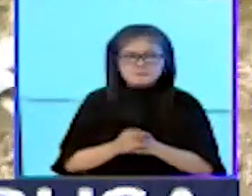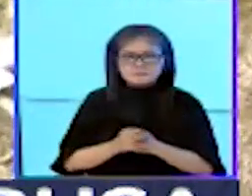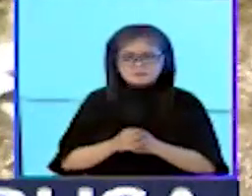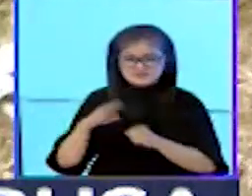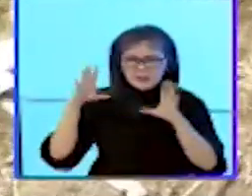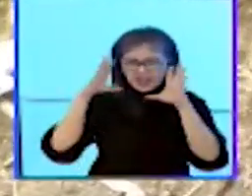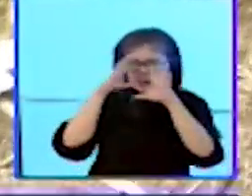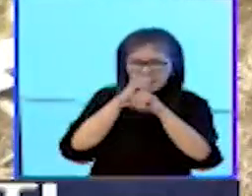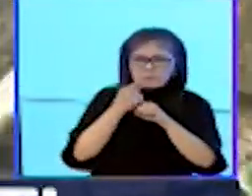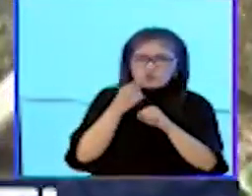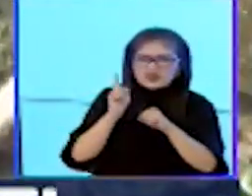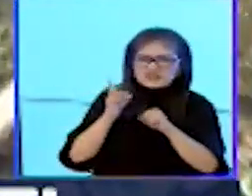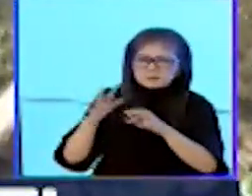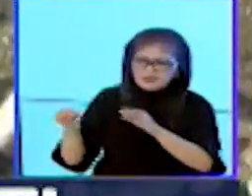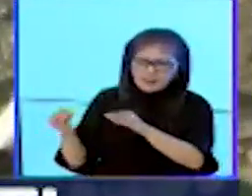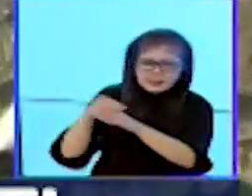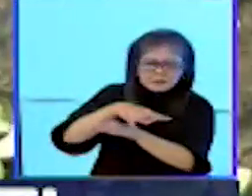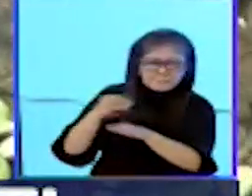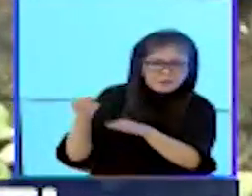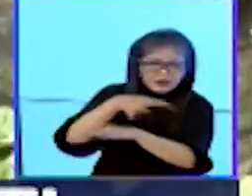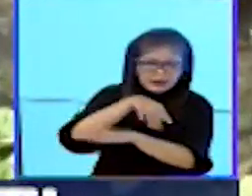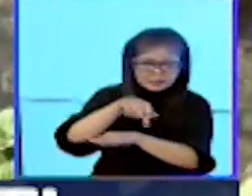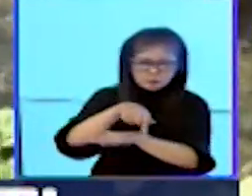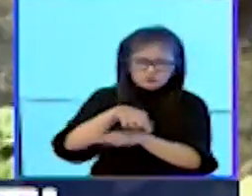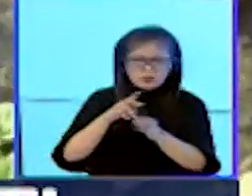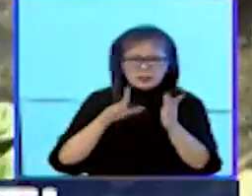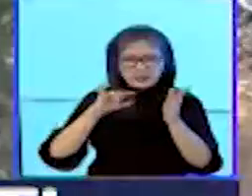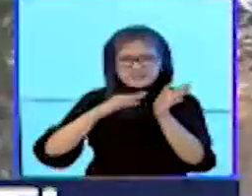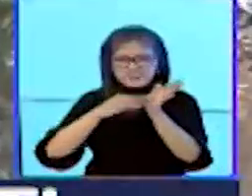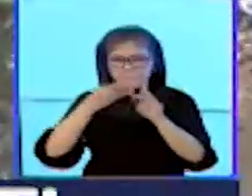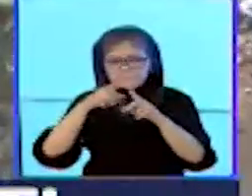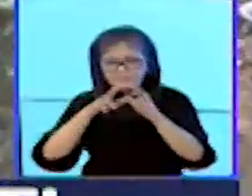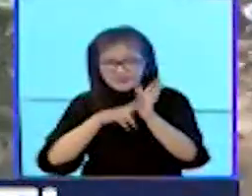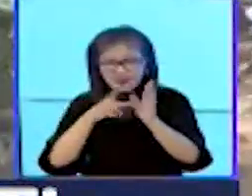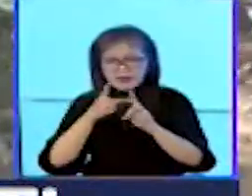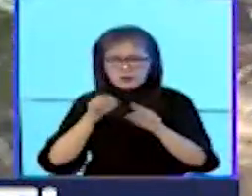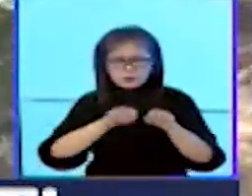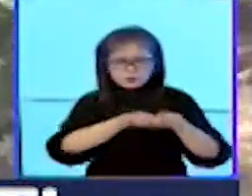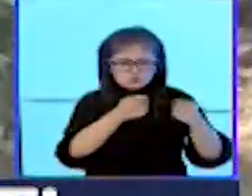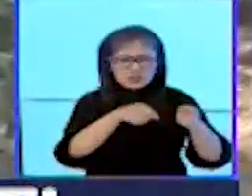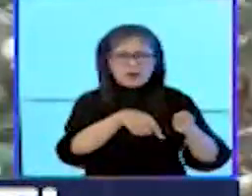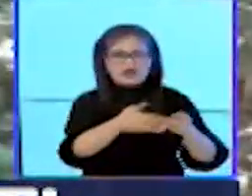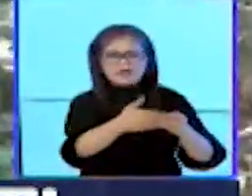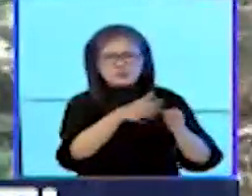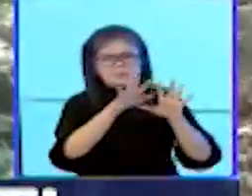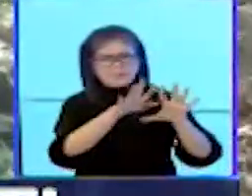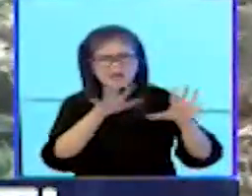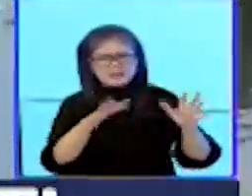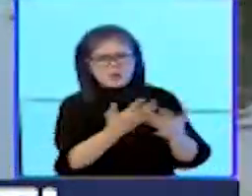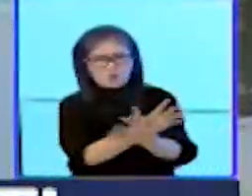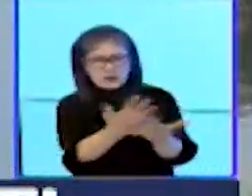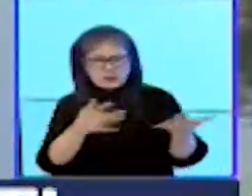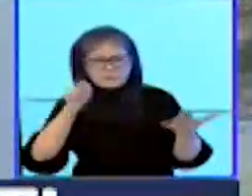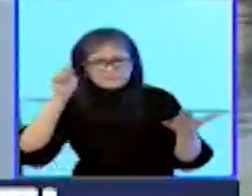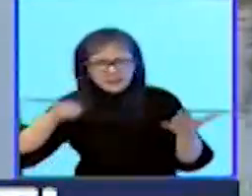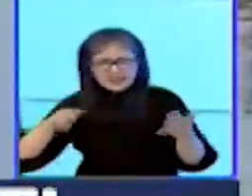Citarum akibat pembuangan limbah perusahaan. Selain merusak ekosistem, pencemaran ini juga membahayakan warga yang kerap menggunakan